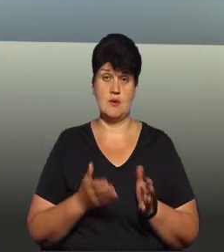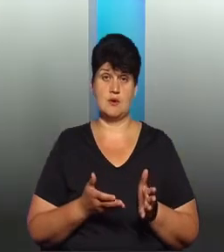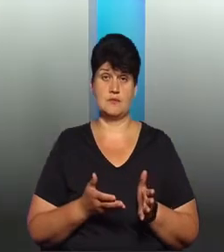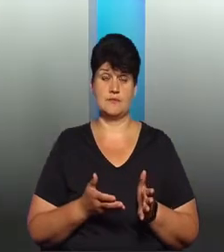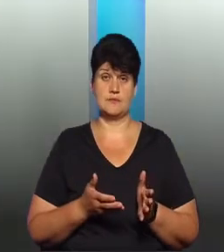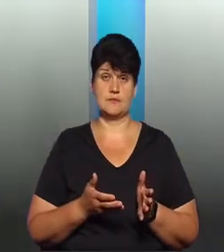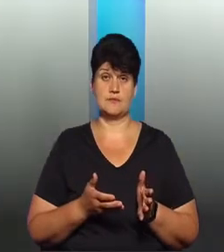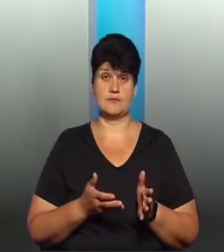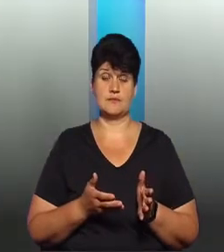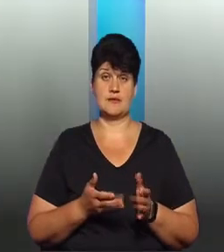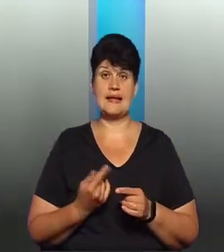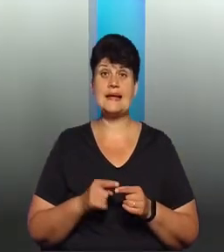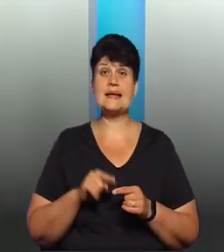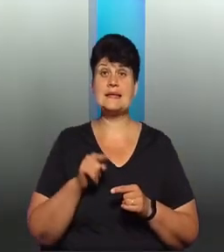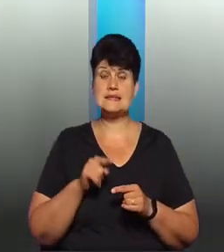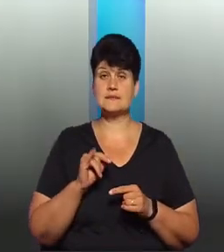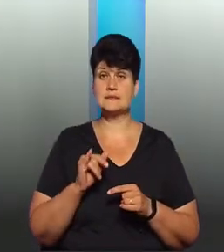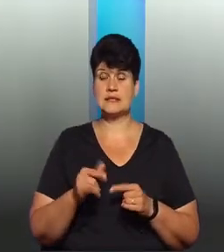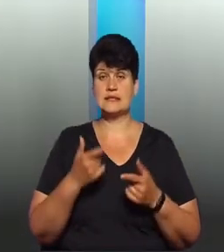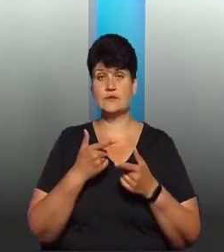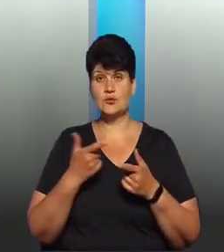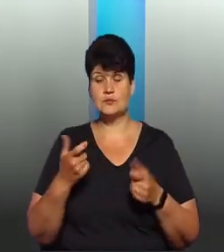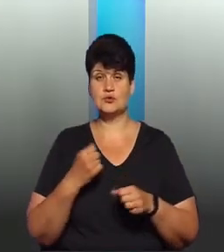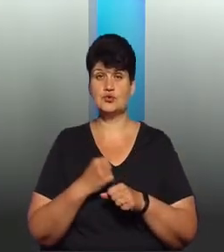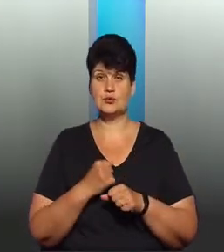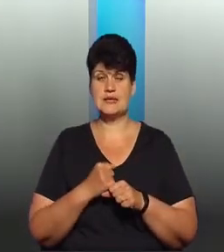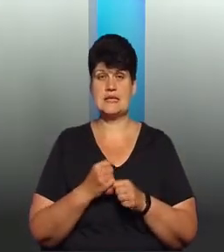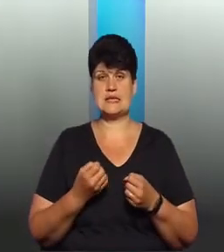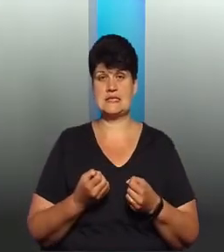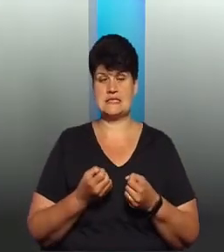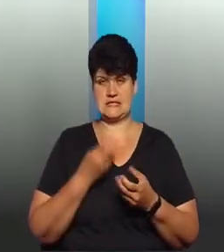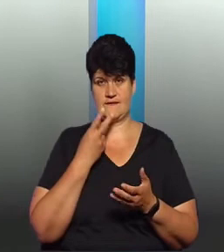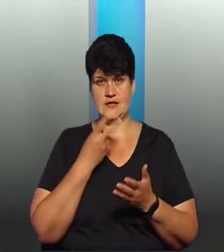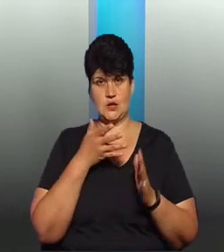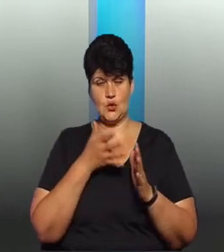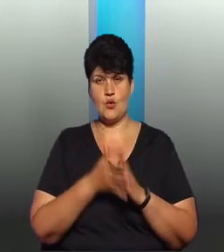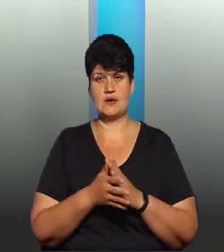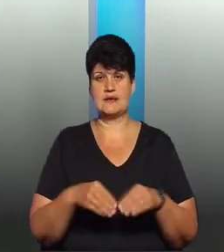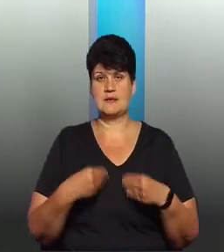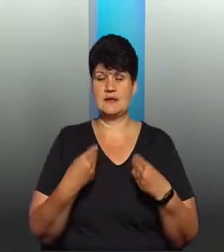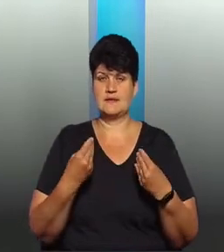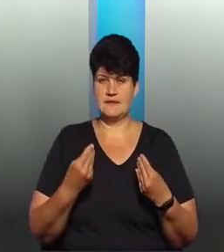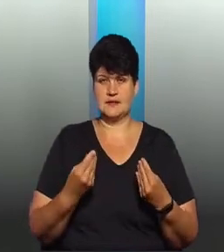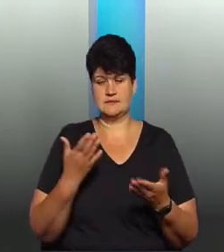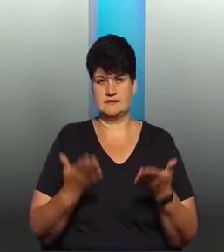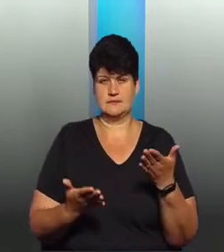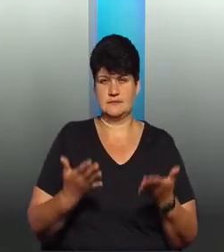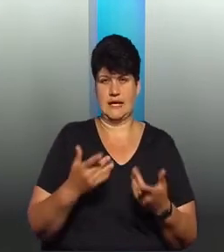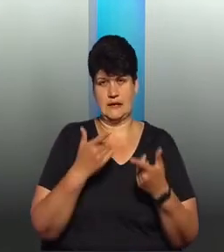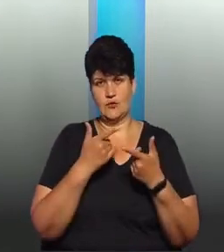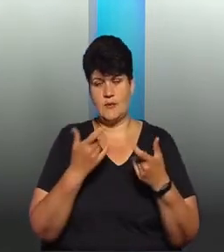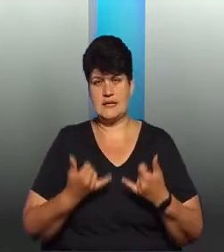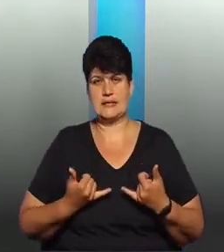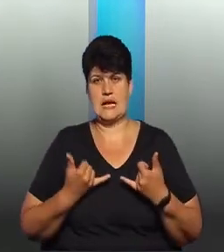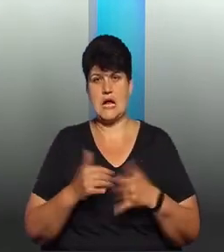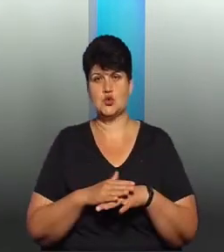негативна інформація, вона сформувала певний світогляд. І тому потрібно давати збалансовану, виважену інформацію для суспільства, щоб у нас було